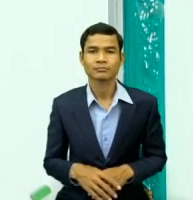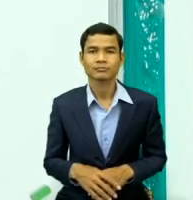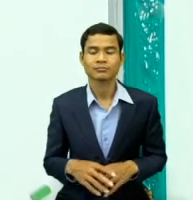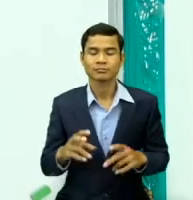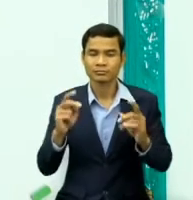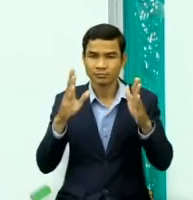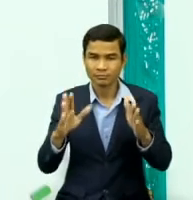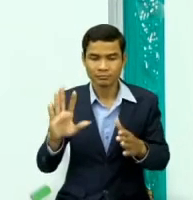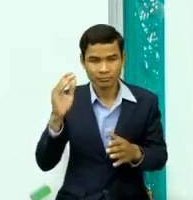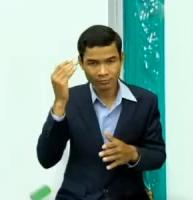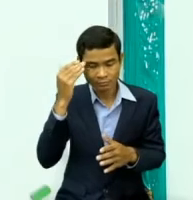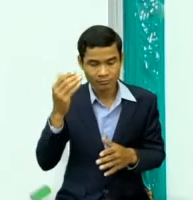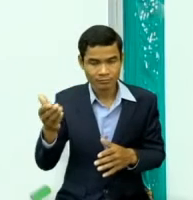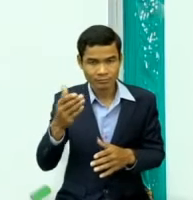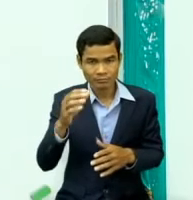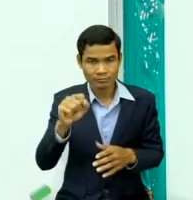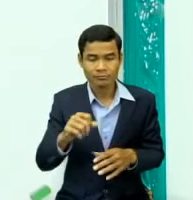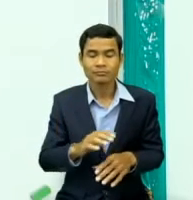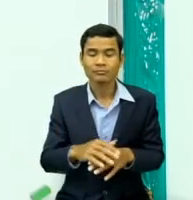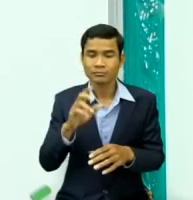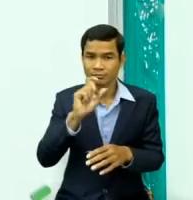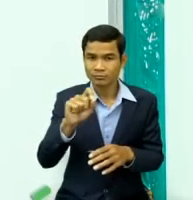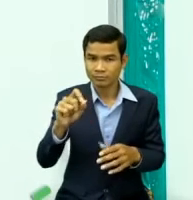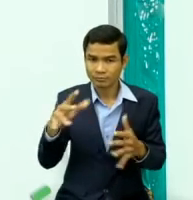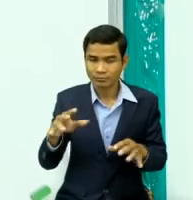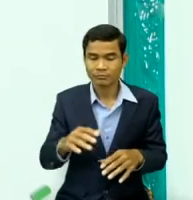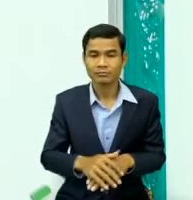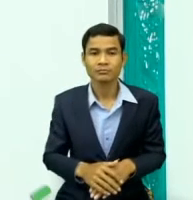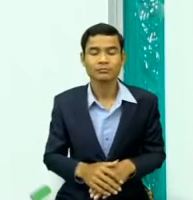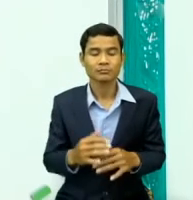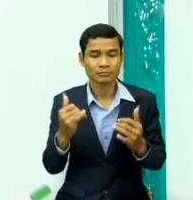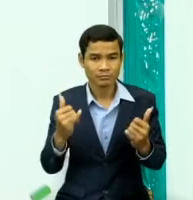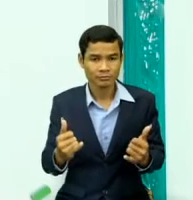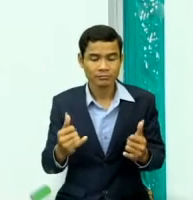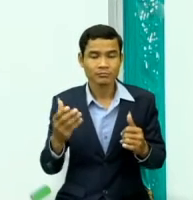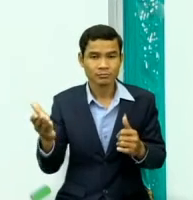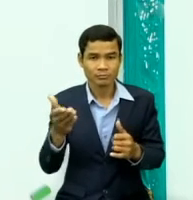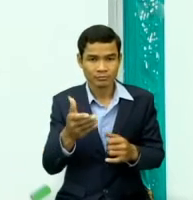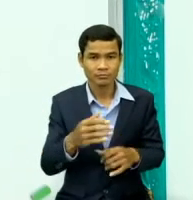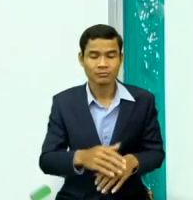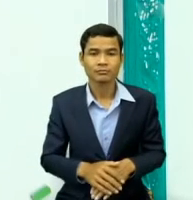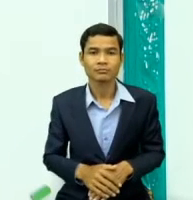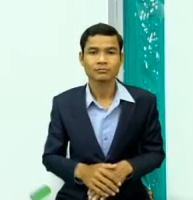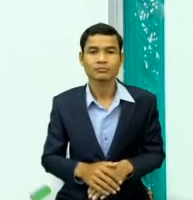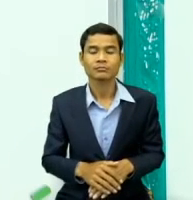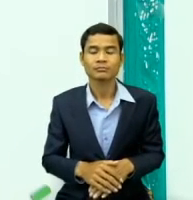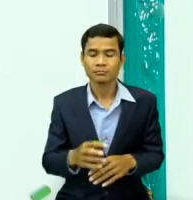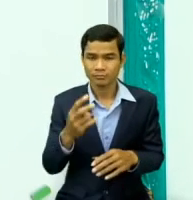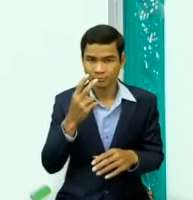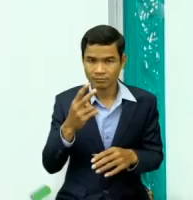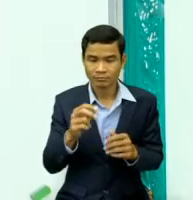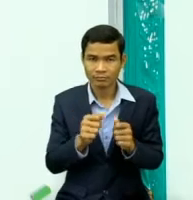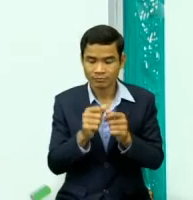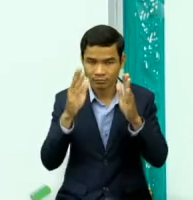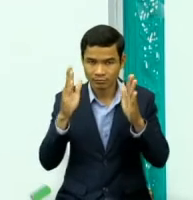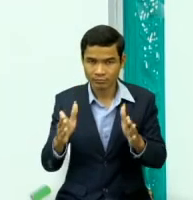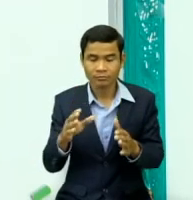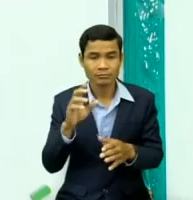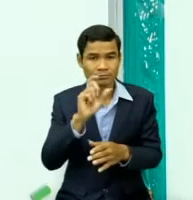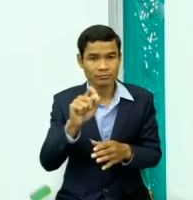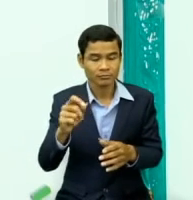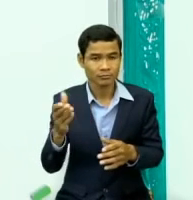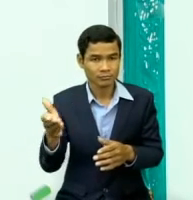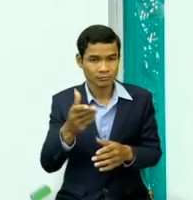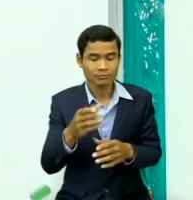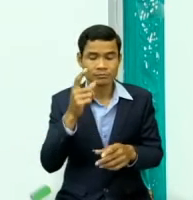chà nè cứ cứ tha con sẽ xếp bàn để rồi hai nè con tại lên nick cho rùm chà pin hết chỉ mồi nè cứ tha ca sẽ xếp được bao con